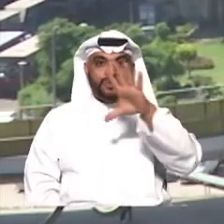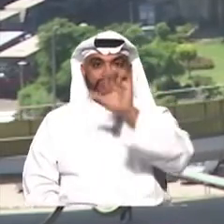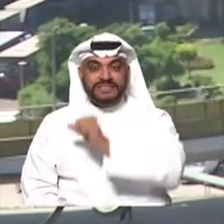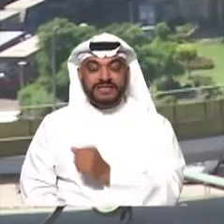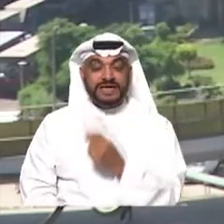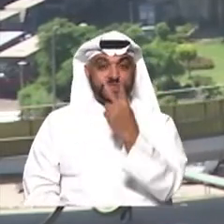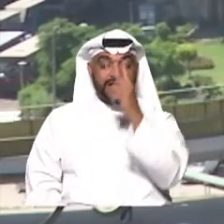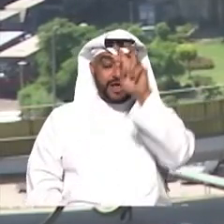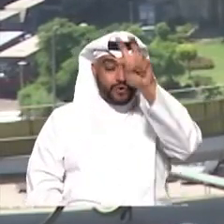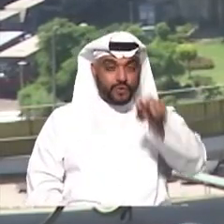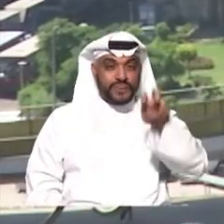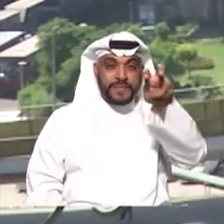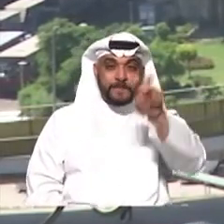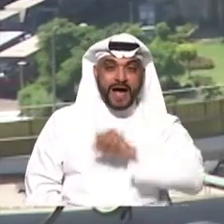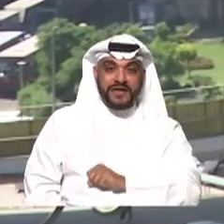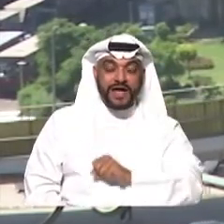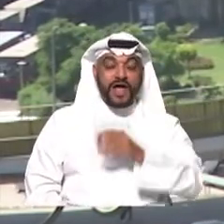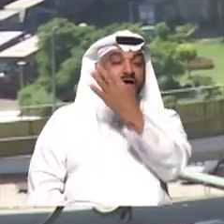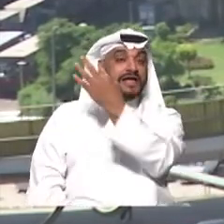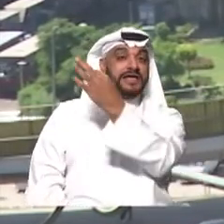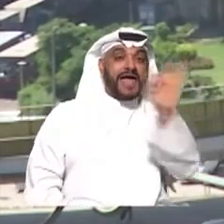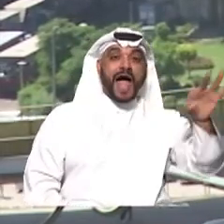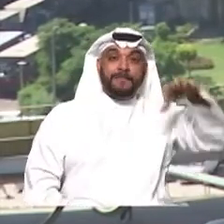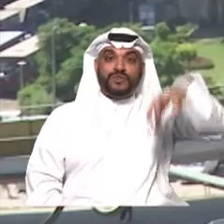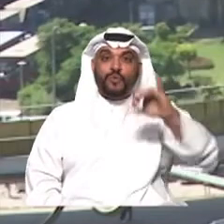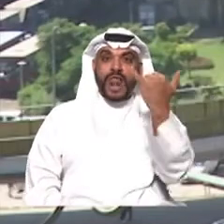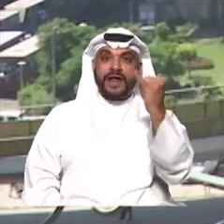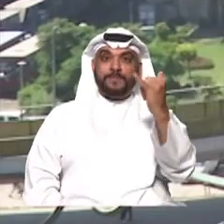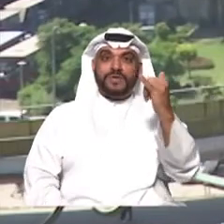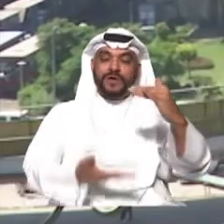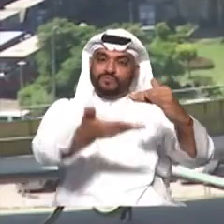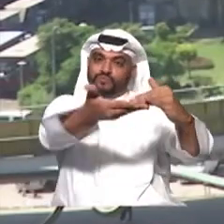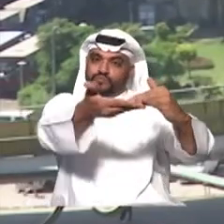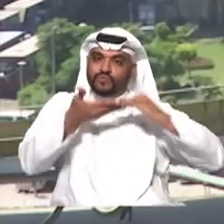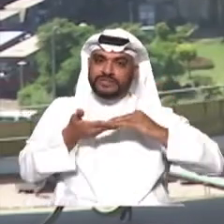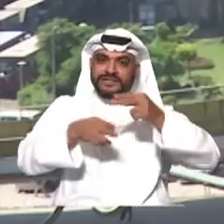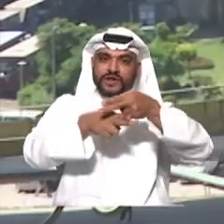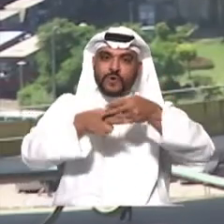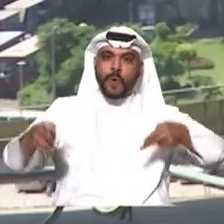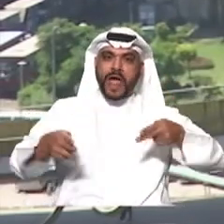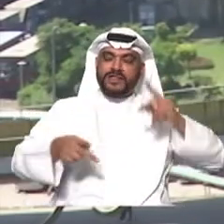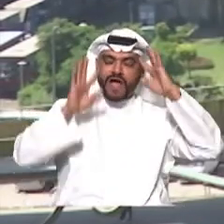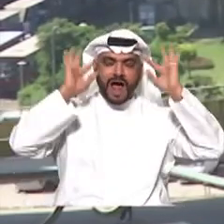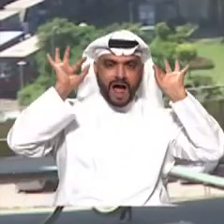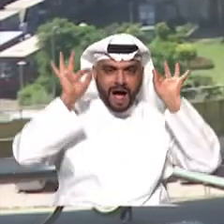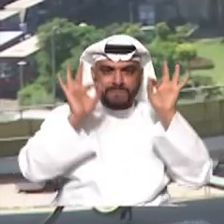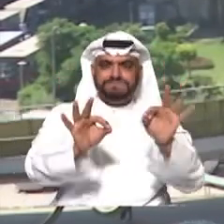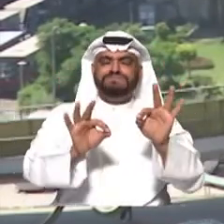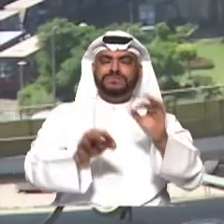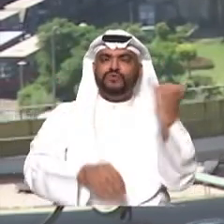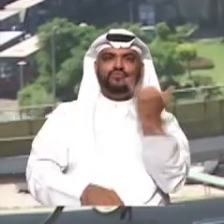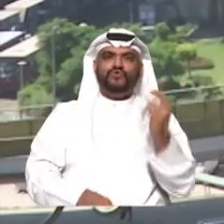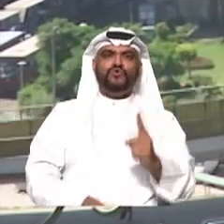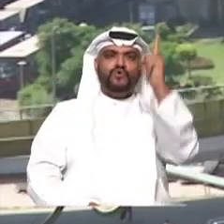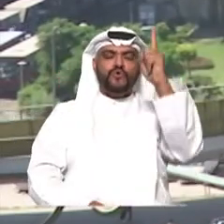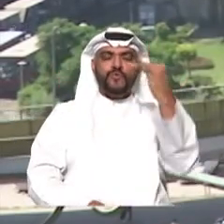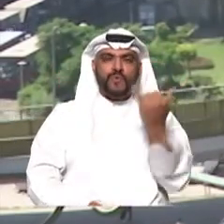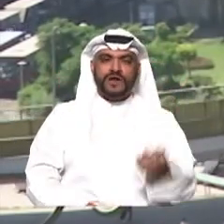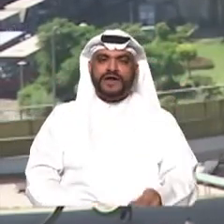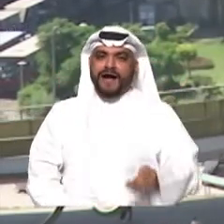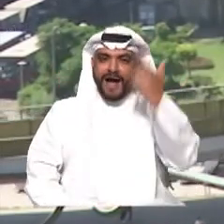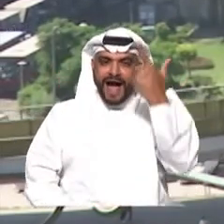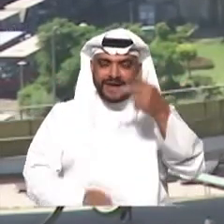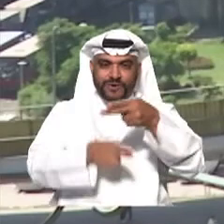العرب وتضامنهم معها، الأمر الذي يؤكد أن للكويت مكانة خاصة ودورا محوريا